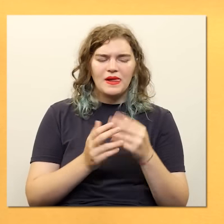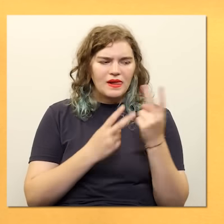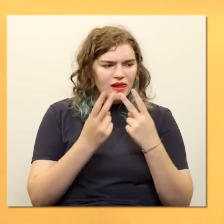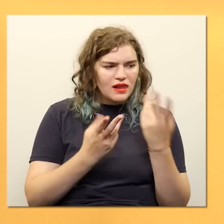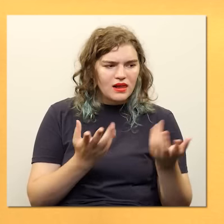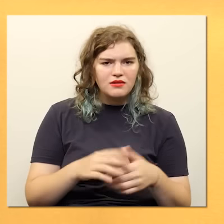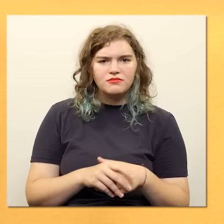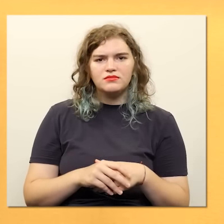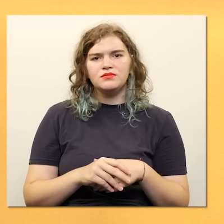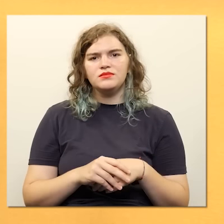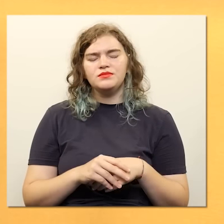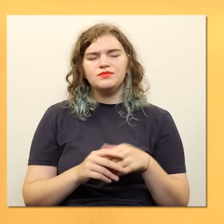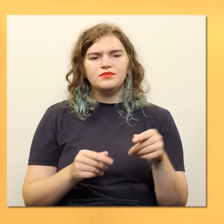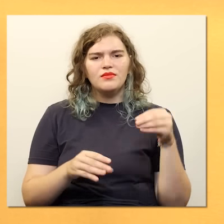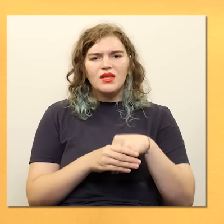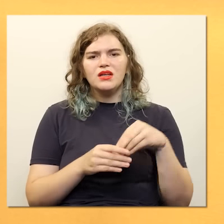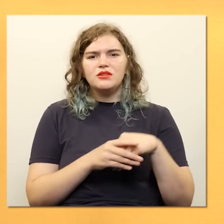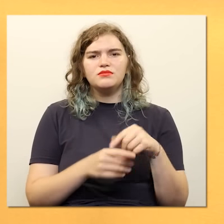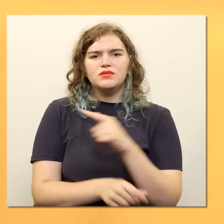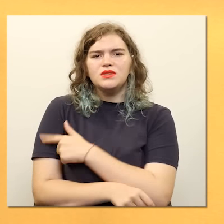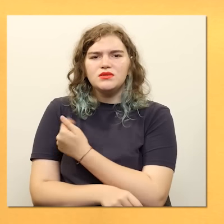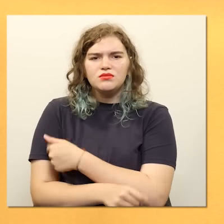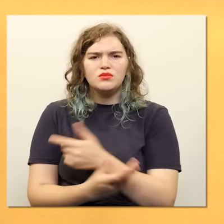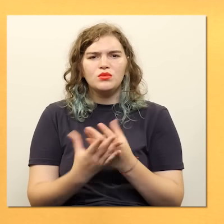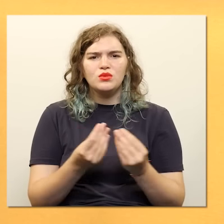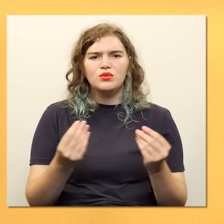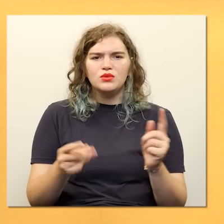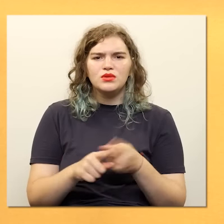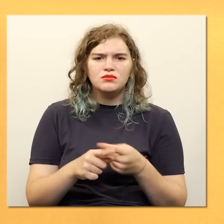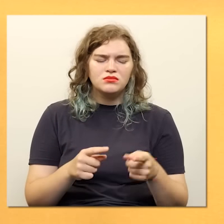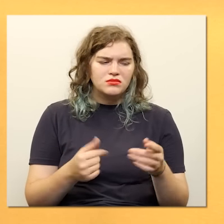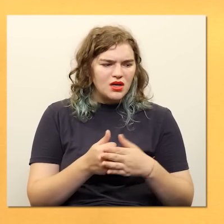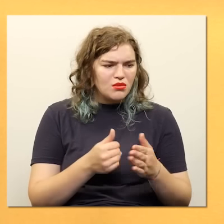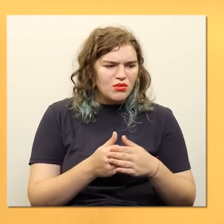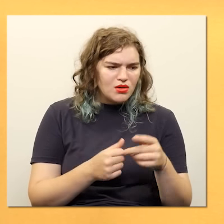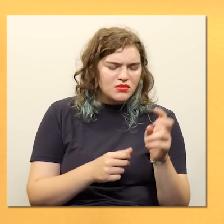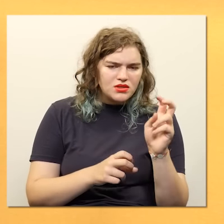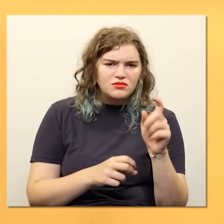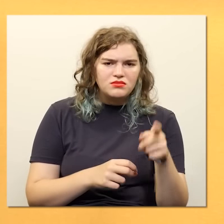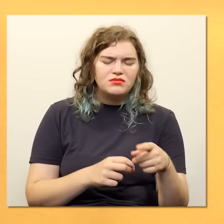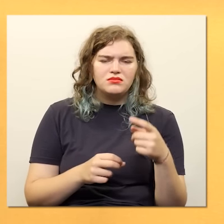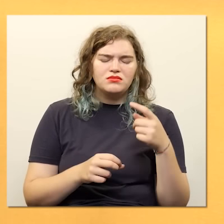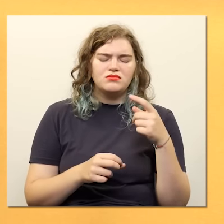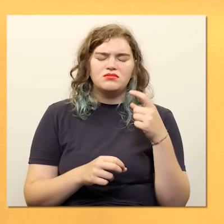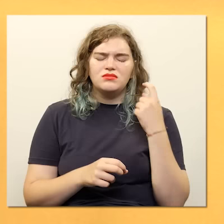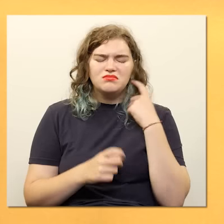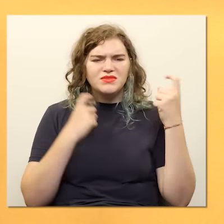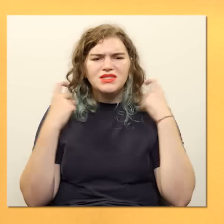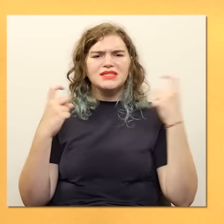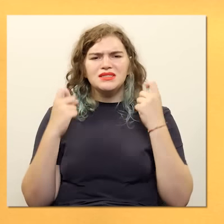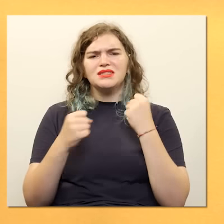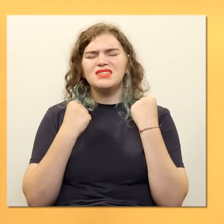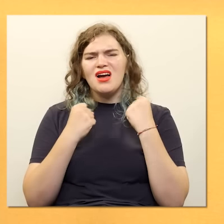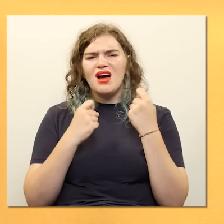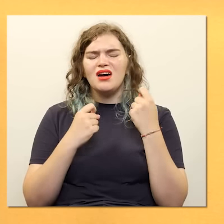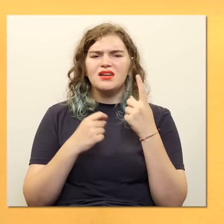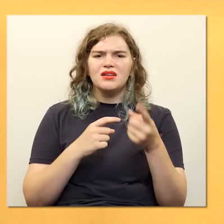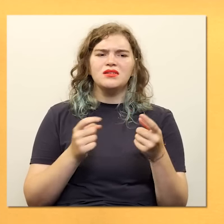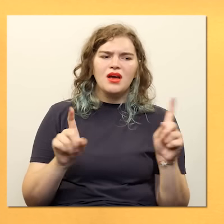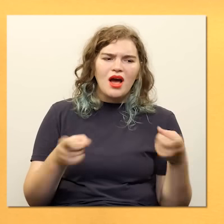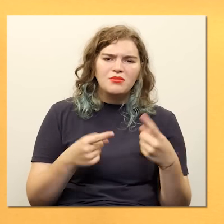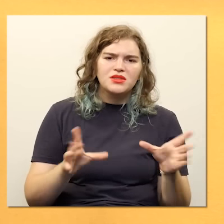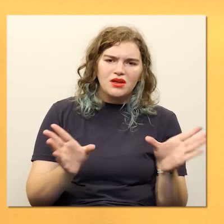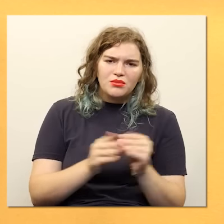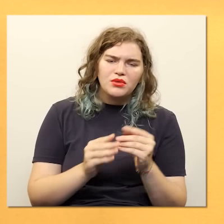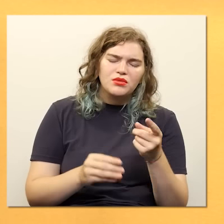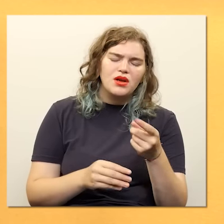mergem în vizită? Și acolo în spital mulți rom pe lângă ea și gălăgioși și... Na, noi